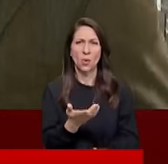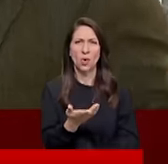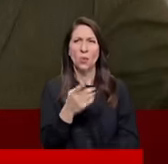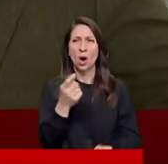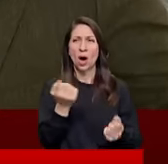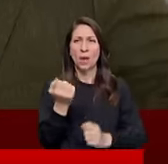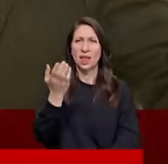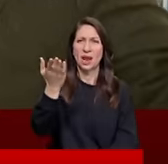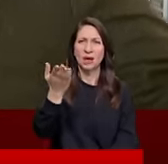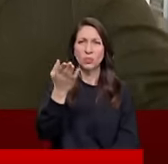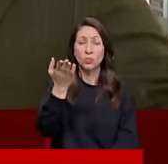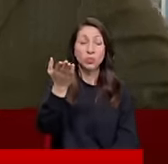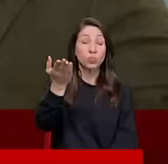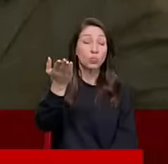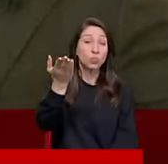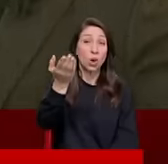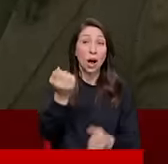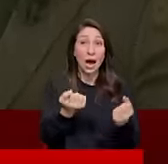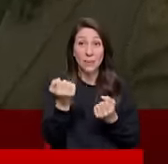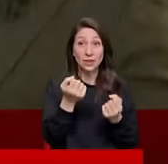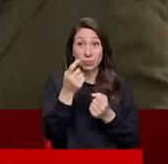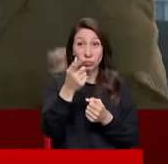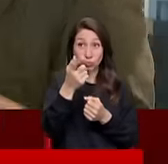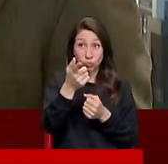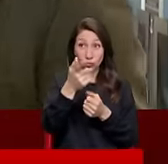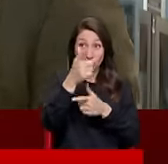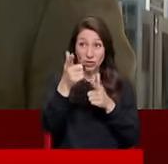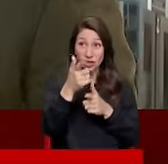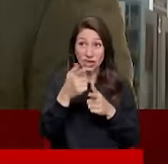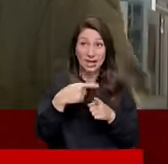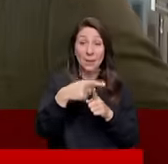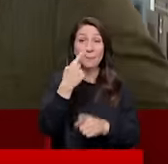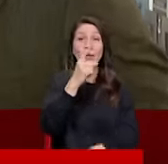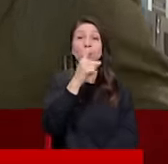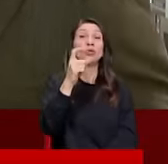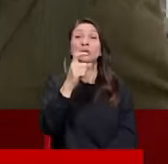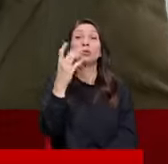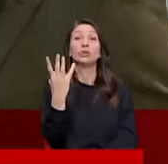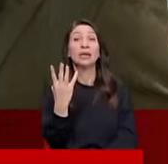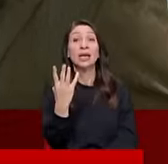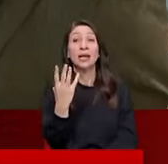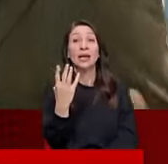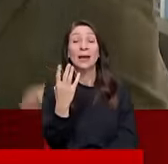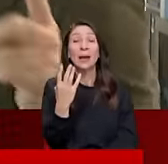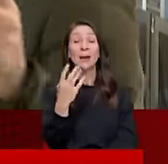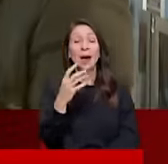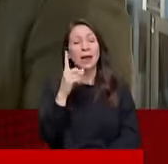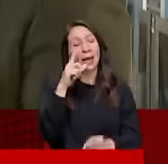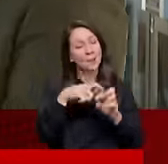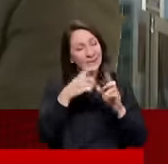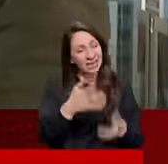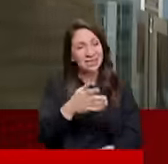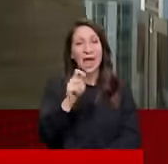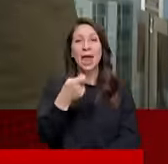Bu arabalarla, şimdi bu arabanın, bu görüntünün alternatifi neydi? 1994'te merhum Erbakan.